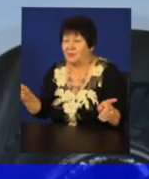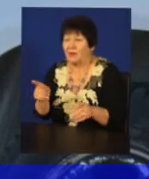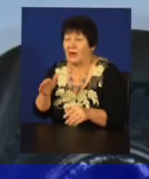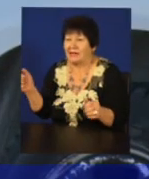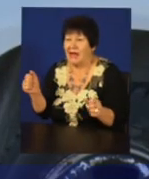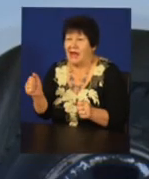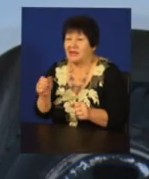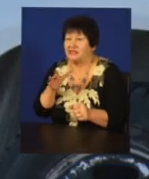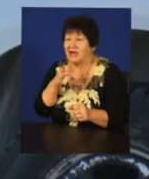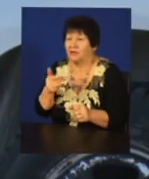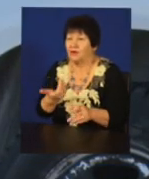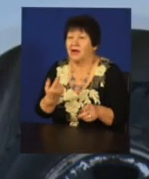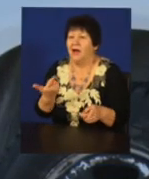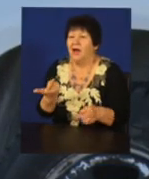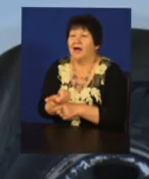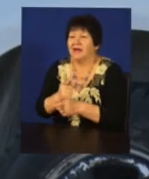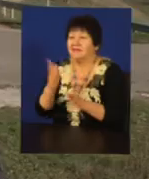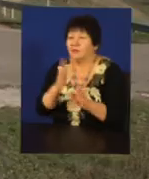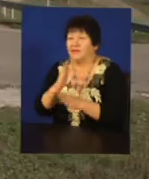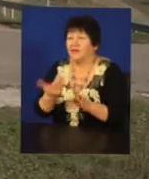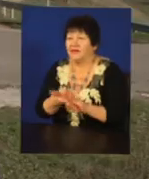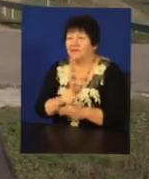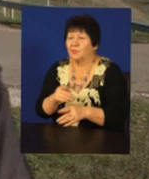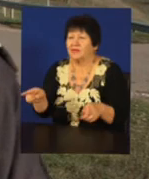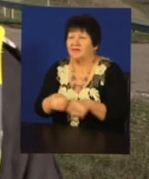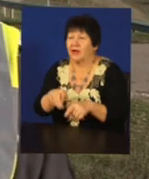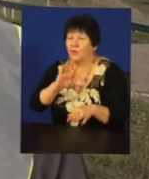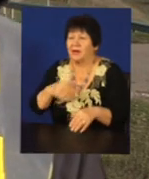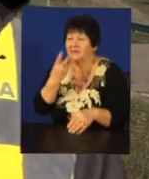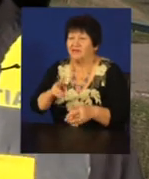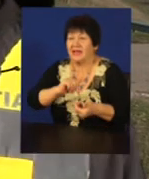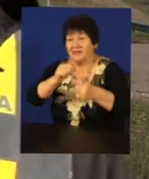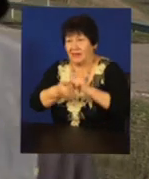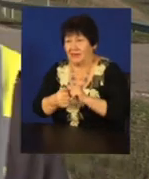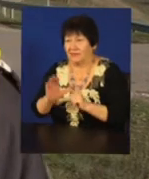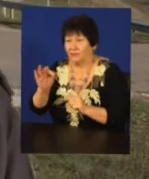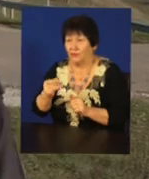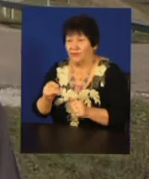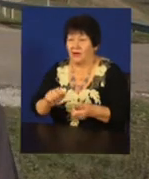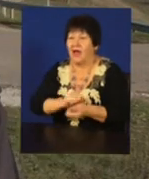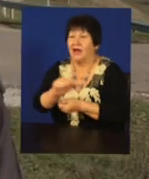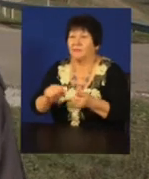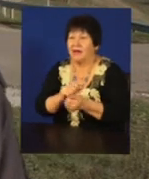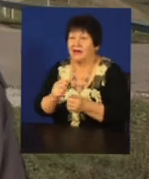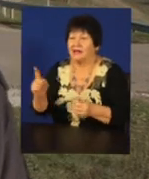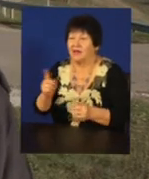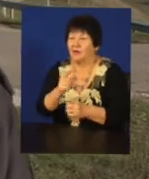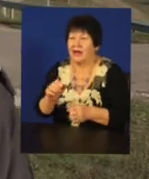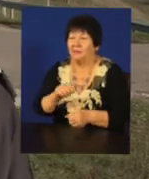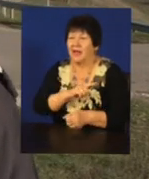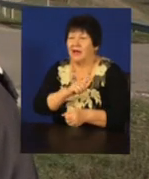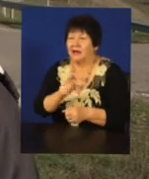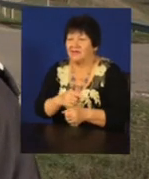anului, din anumite condiții nefavorabile. La fel, urmează de a fi preschimbată soluția de spălare a parbrizului la una